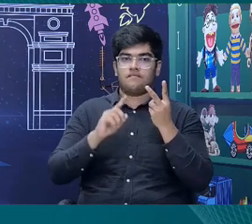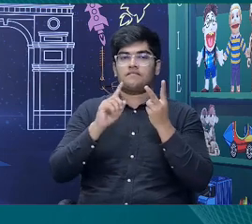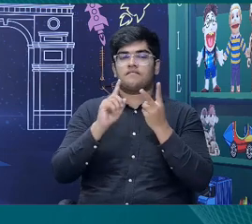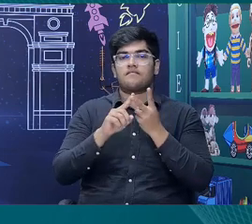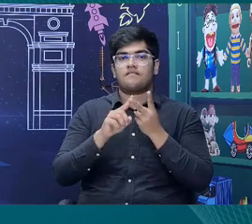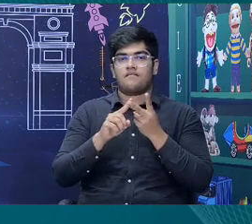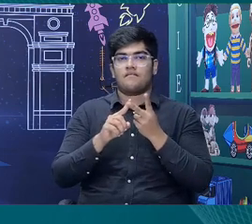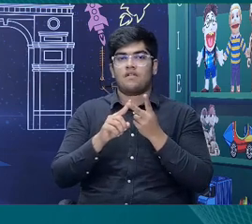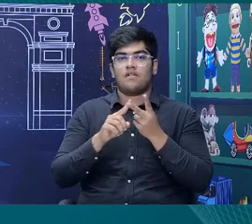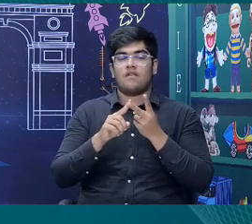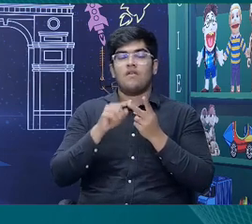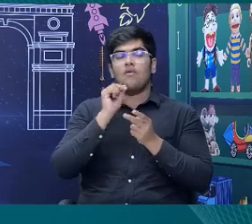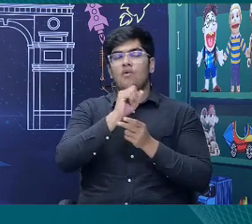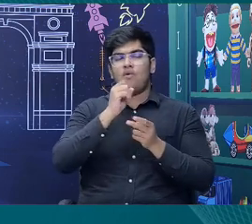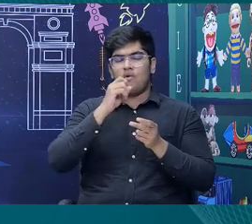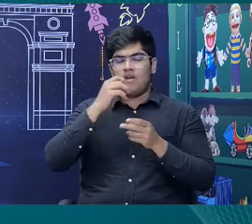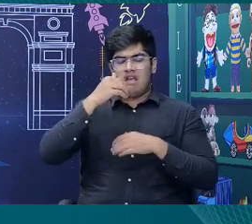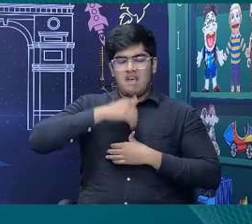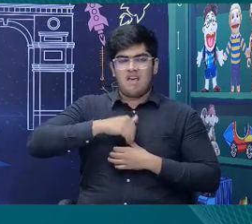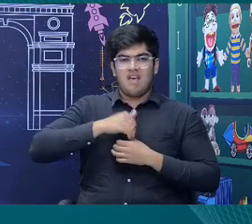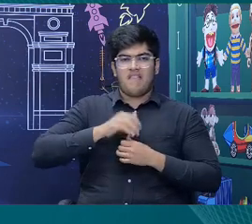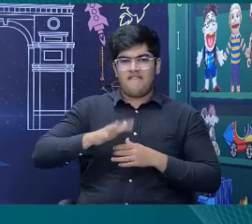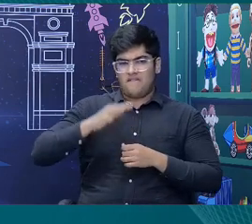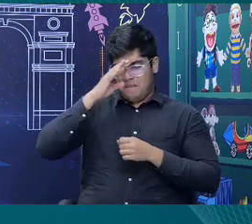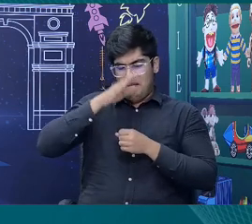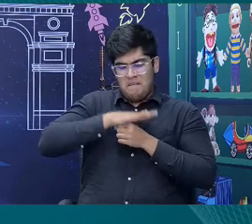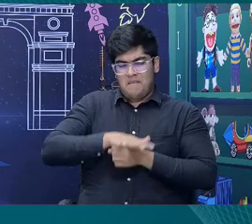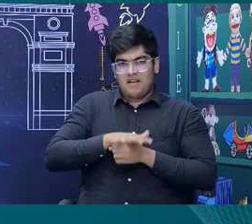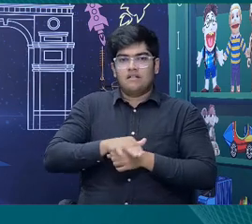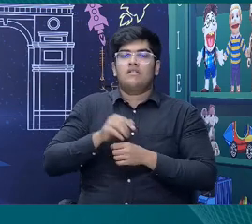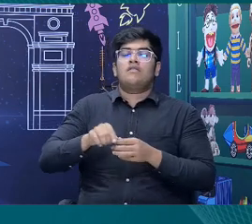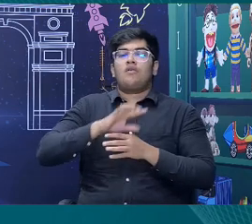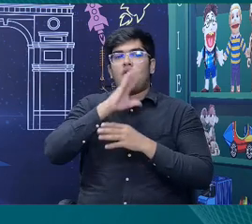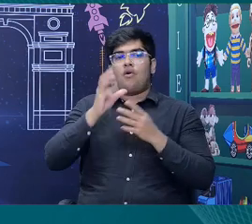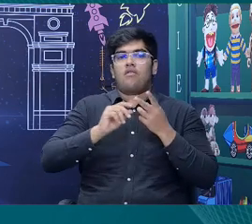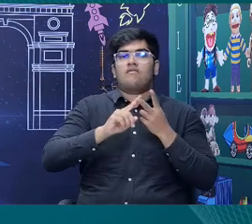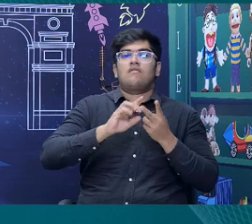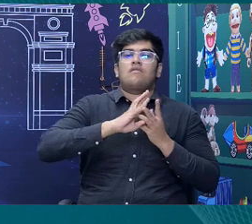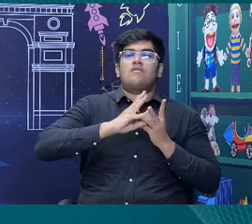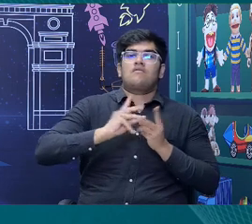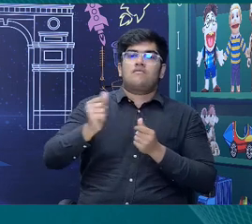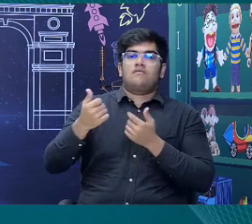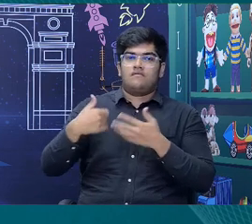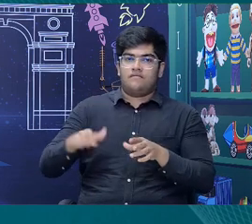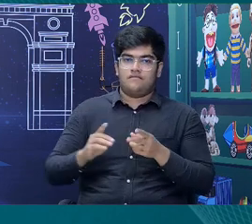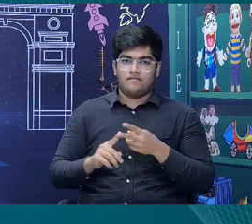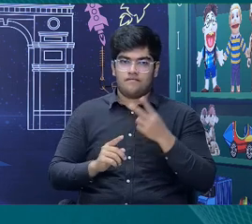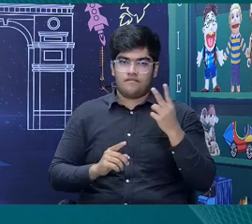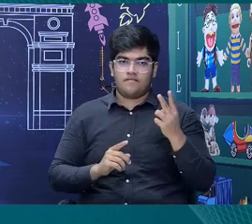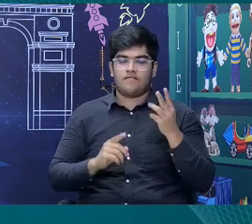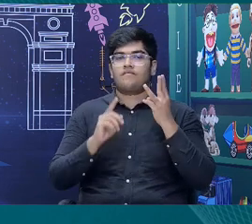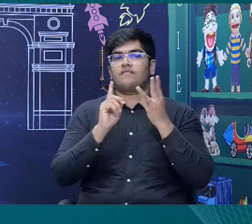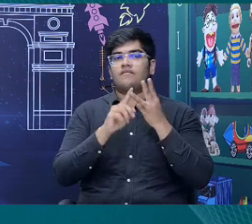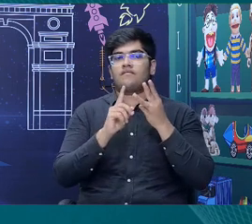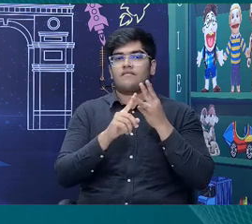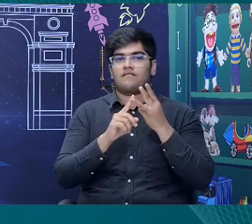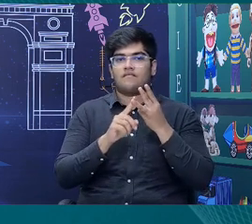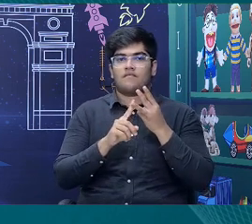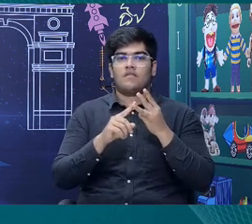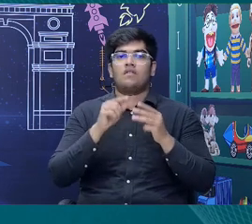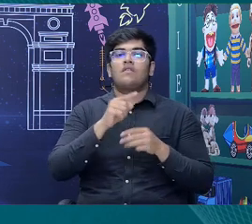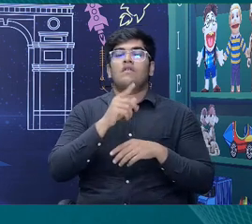इमोशनल प्रेशर क्योंकि जब हम साइकोलॉजिकल डिसऑर्डर्स की की बात करते हैं इट मोस्टली अफेक्ट्स अस साइकोलॉजिकली थर्ड है जो भी हमारा